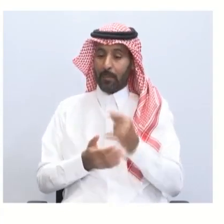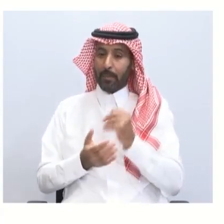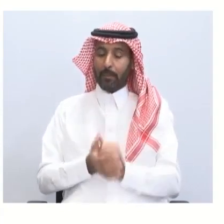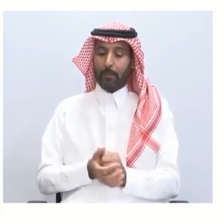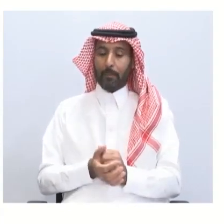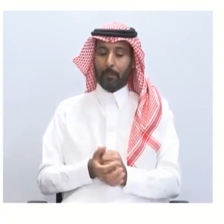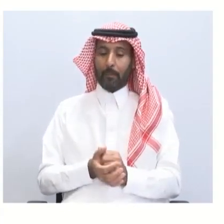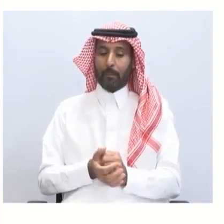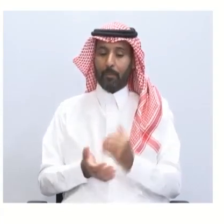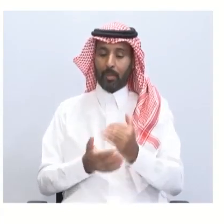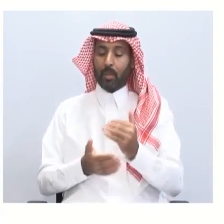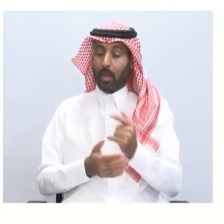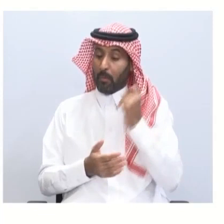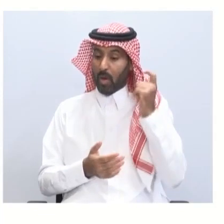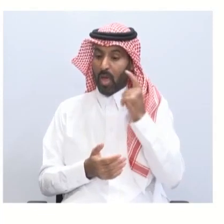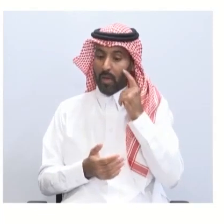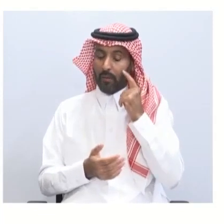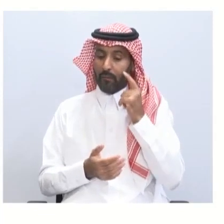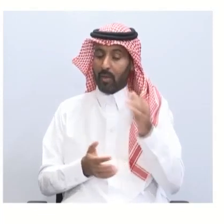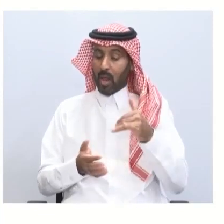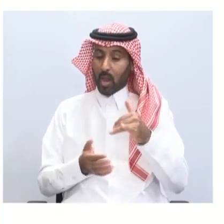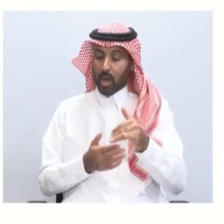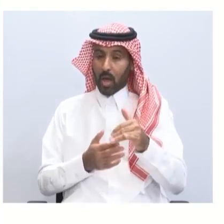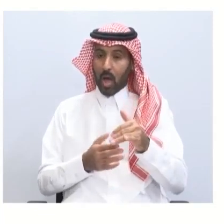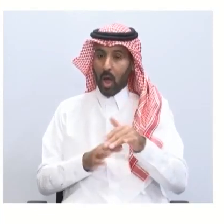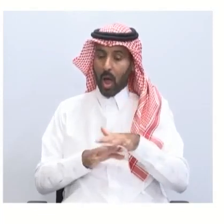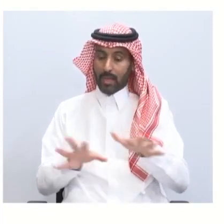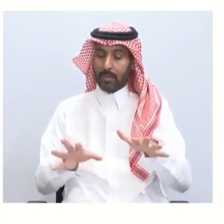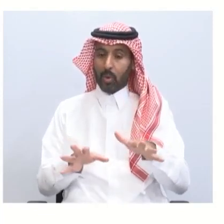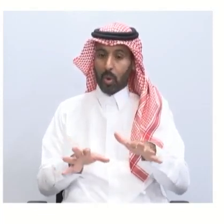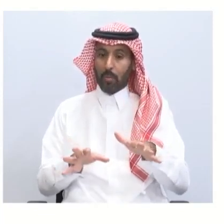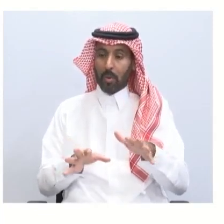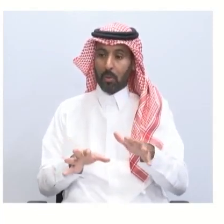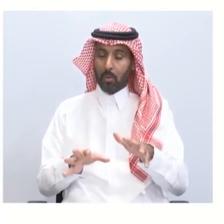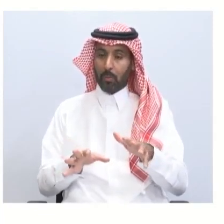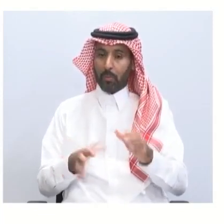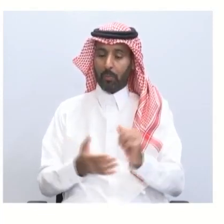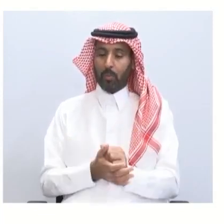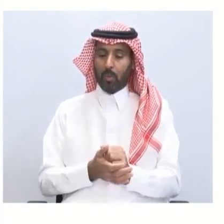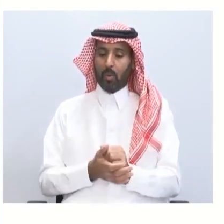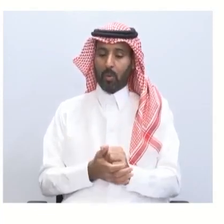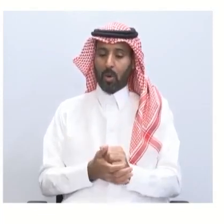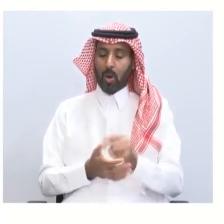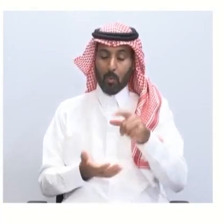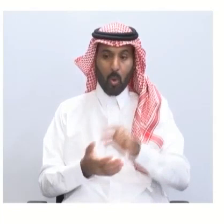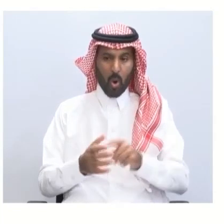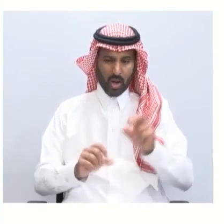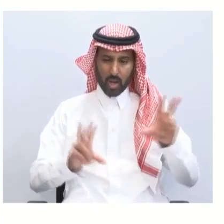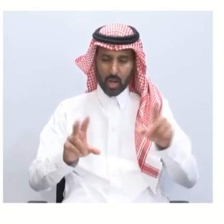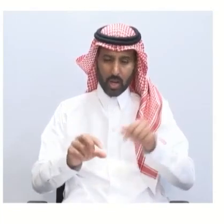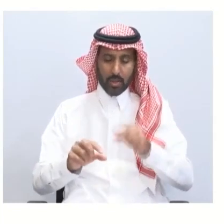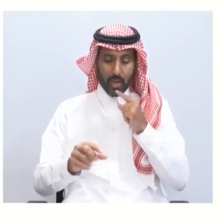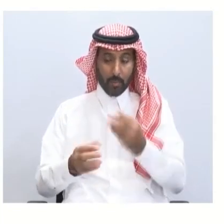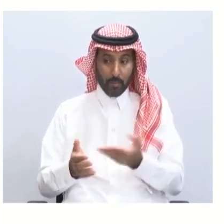المدنيه اما رايه في الع عوده له على حسب نوع البيانات المطلوبه والموقع الذي